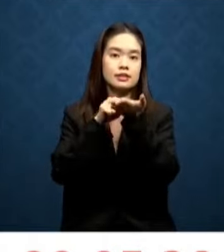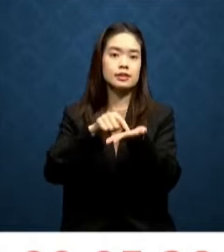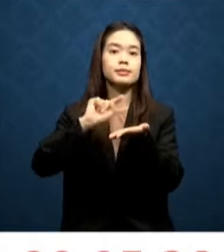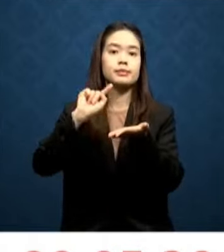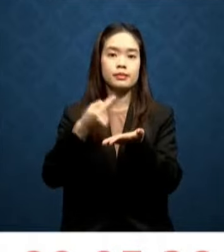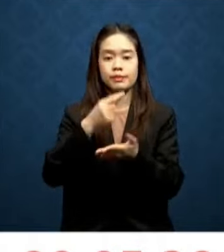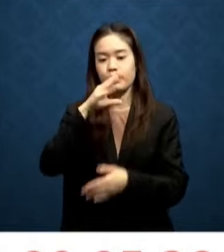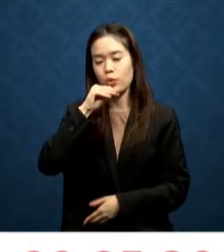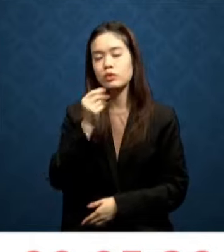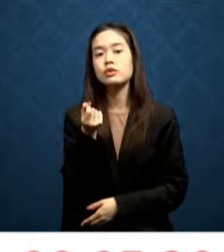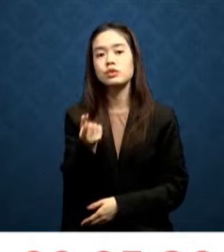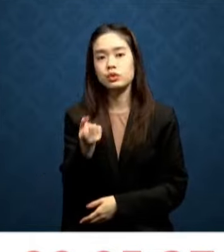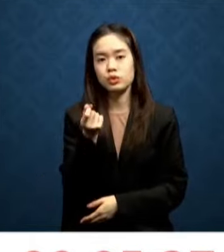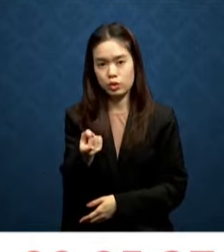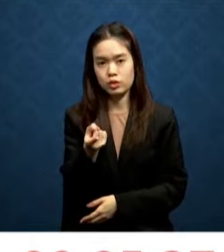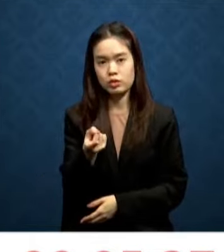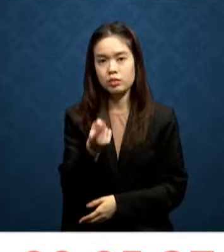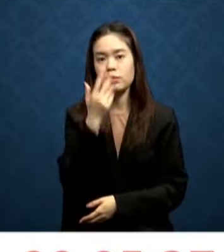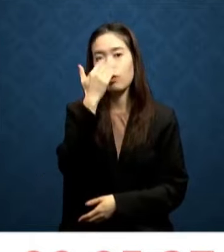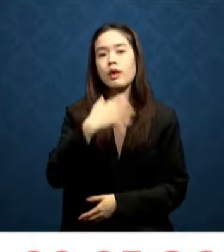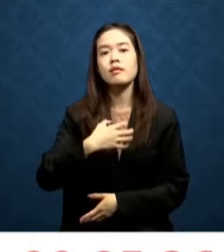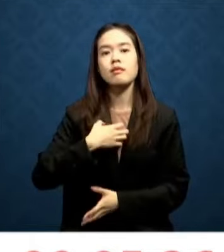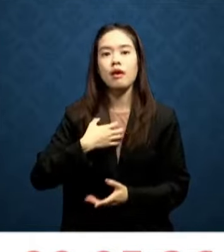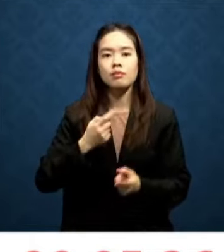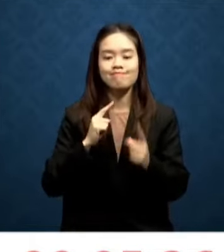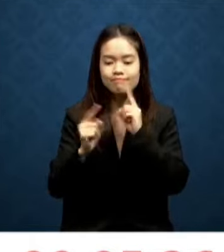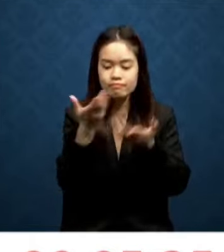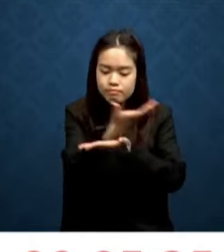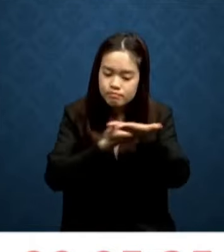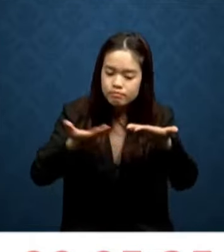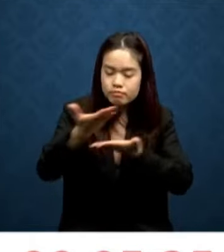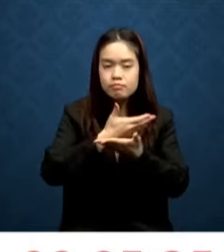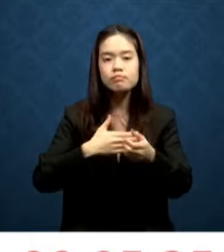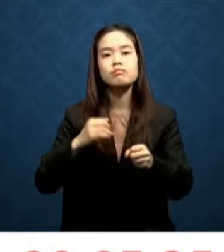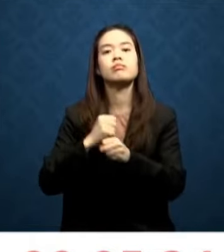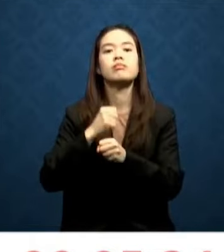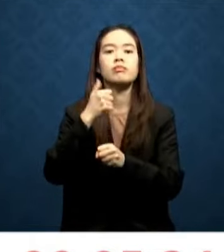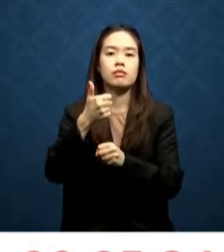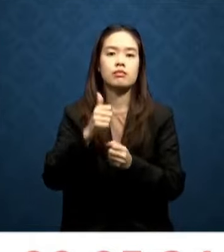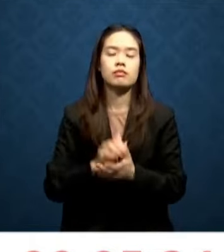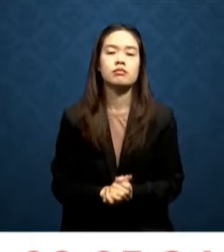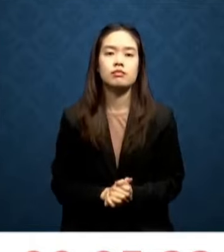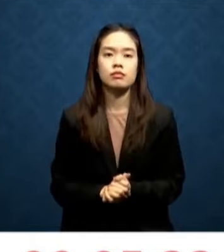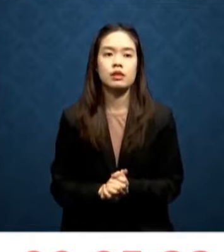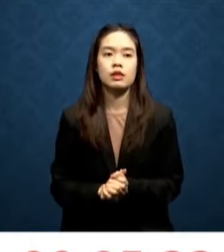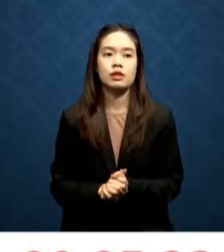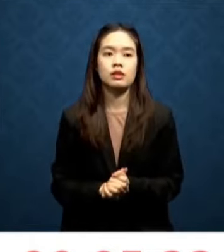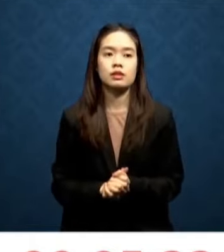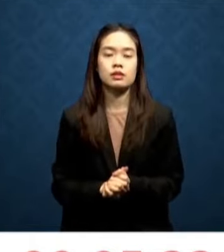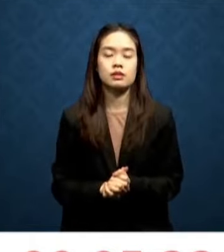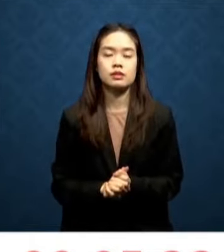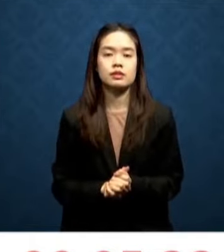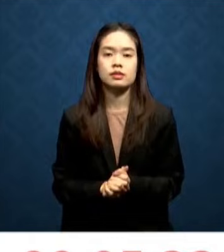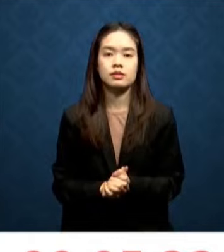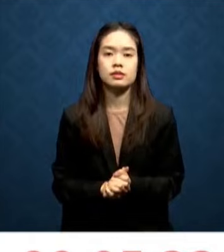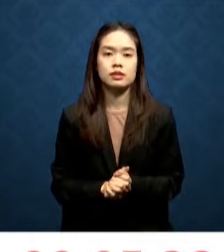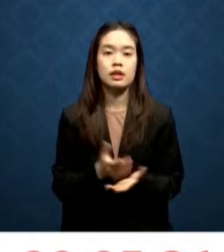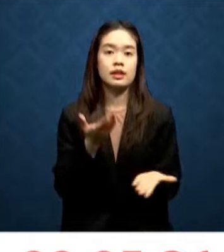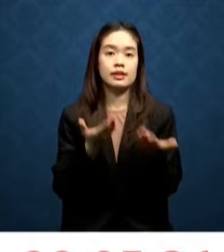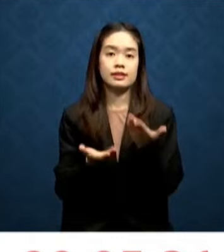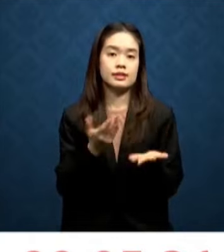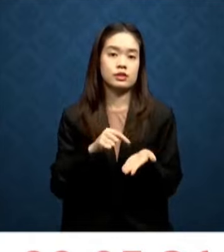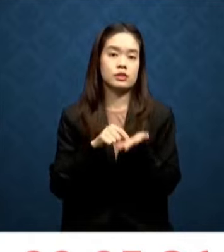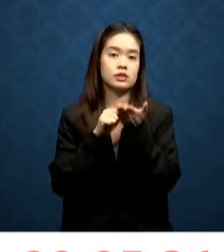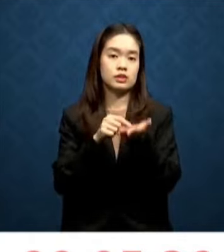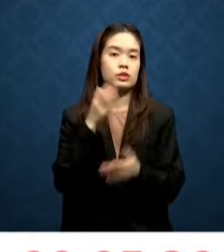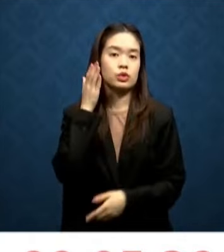จะให้มีการอภิปรายอย่างกว้างขวางและนำไปสู่การนำเสนอเพื่อที่จะให้เกิ